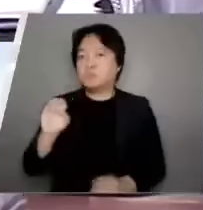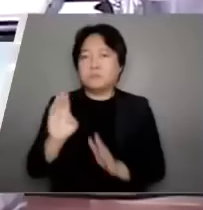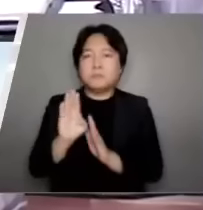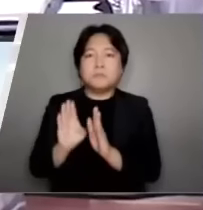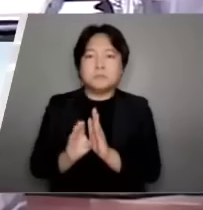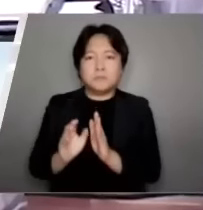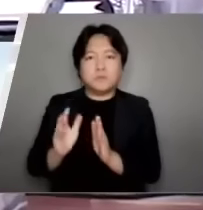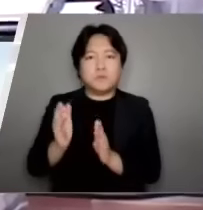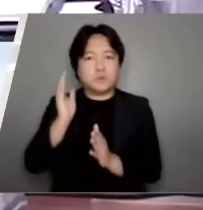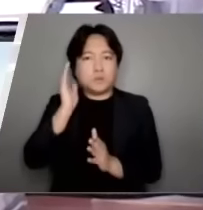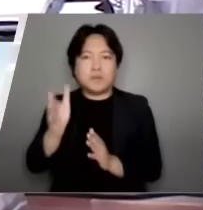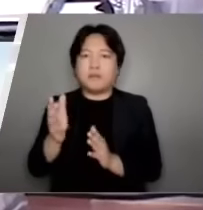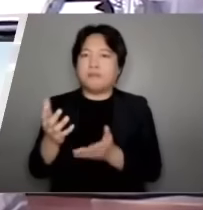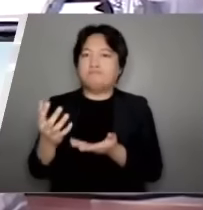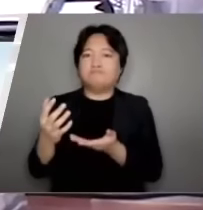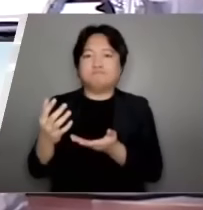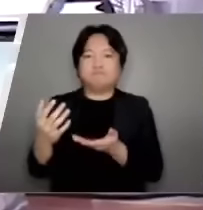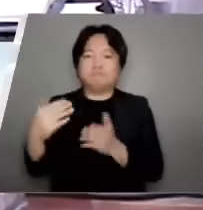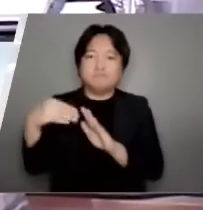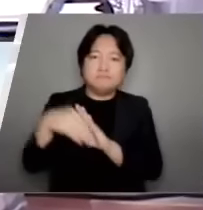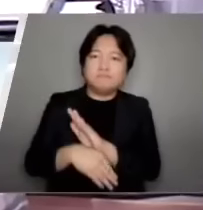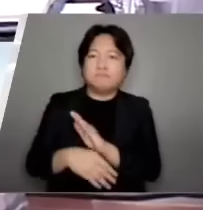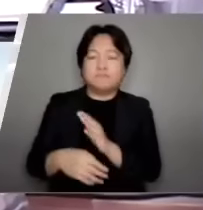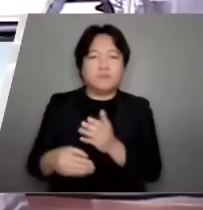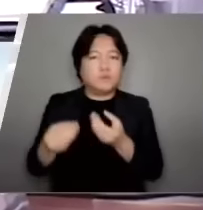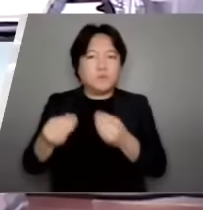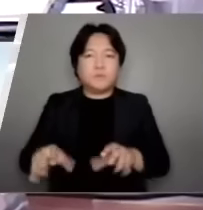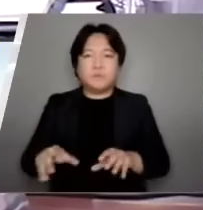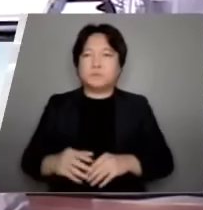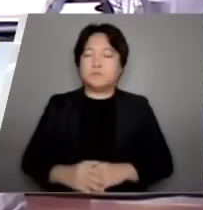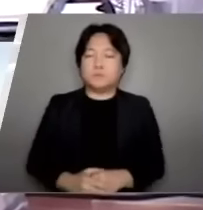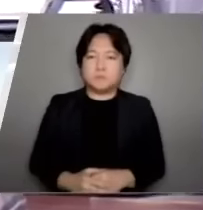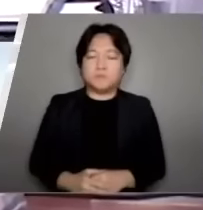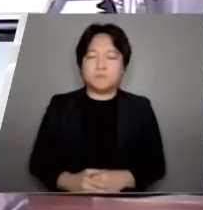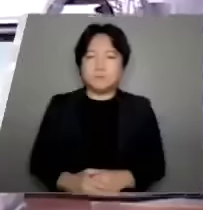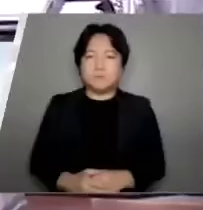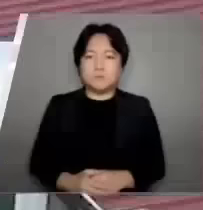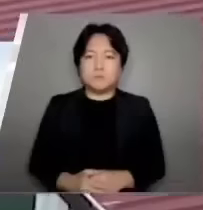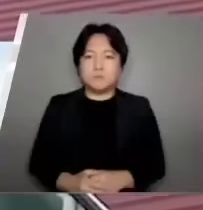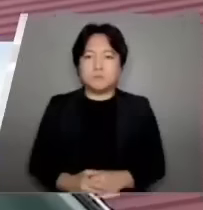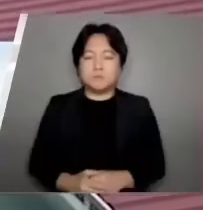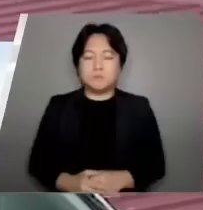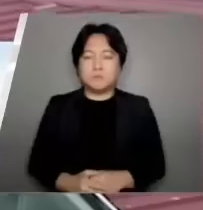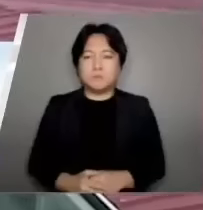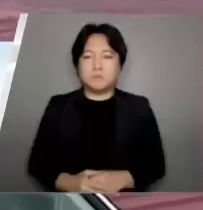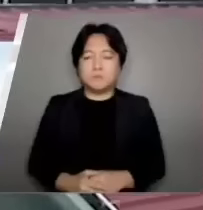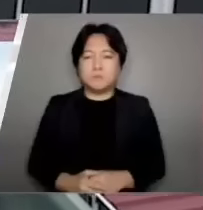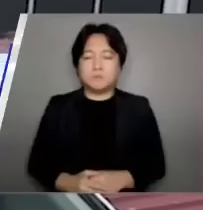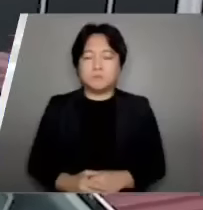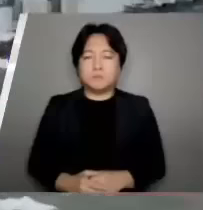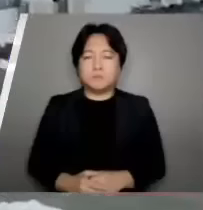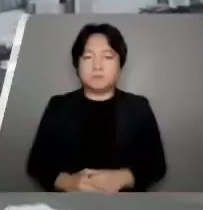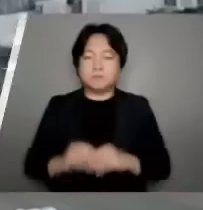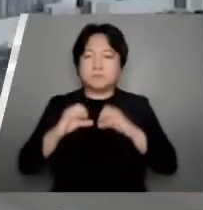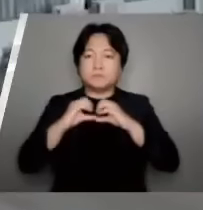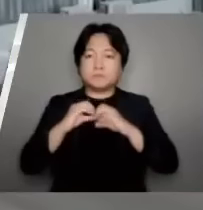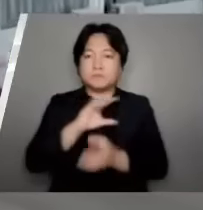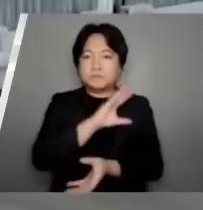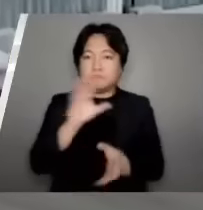big amount if we will forego of that set amount. Para sa GMA Integrated